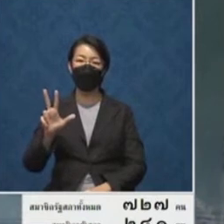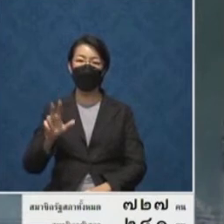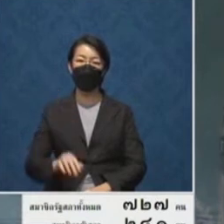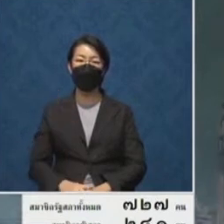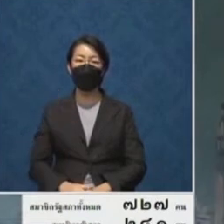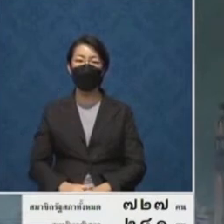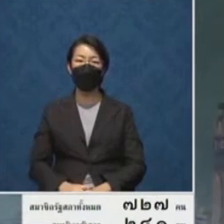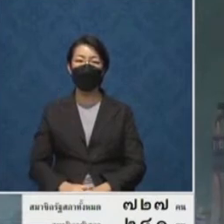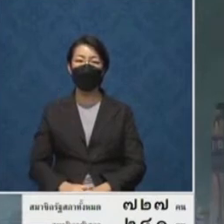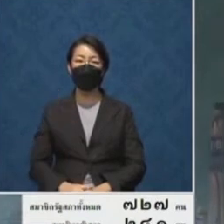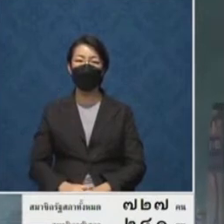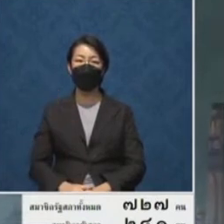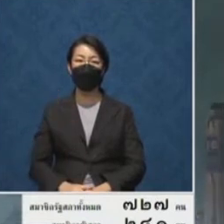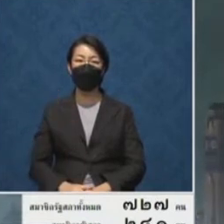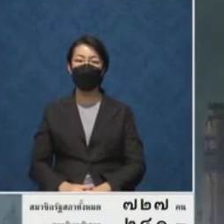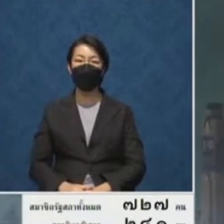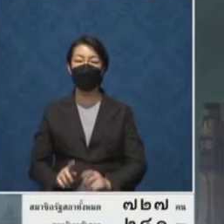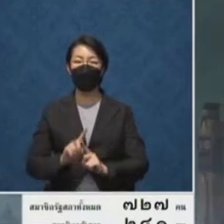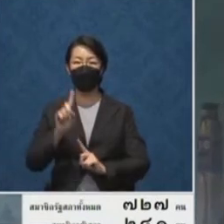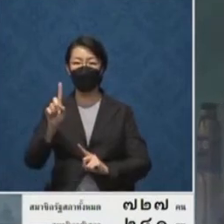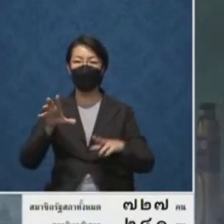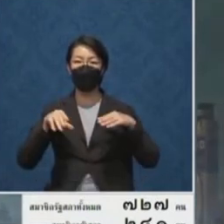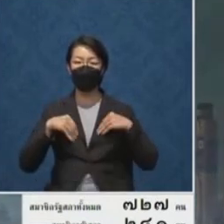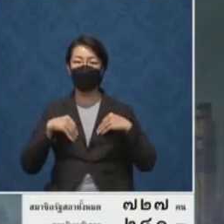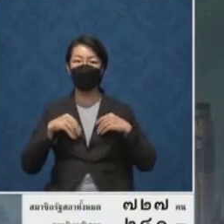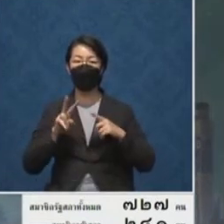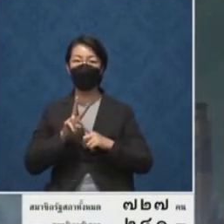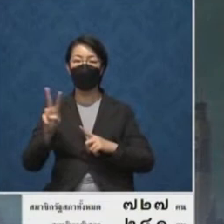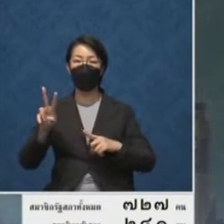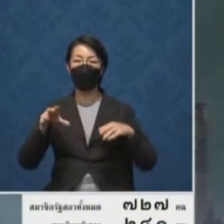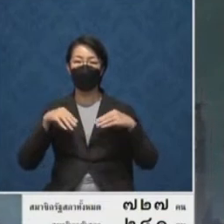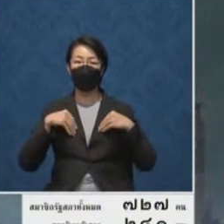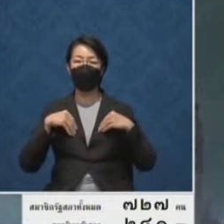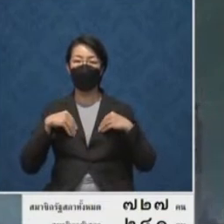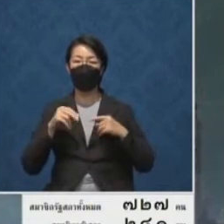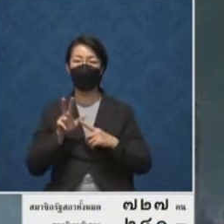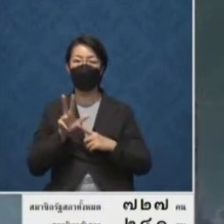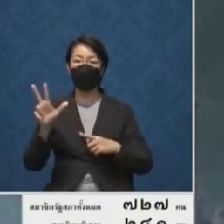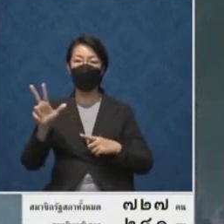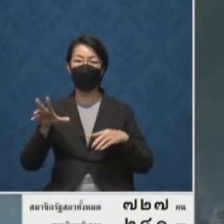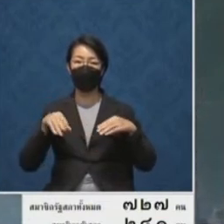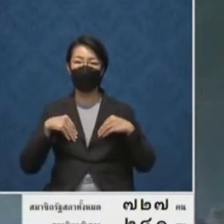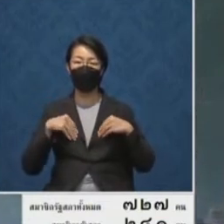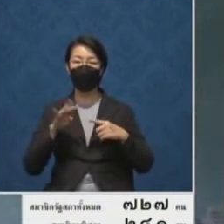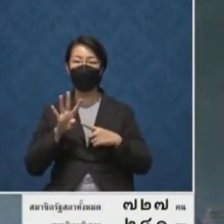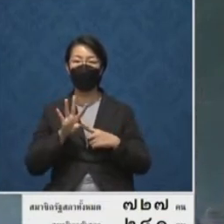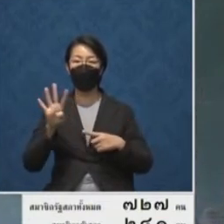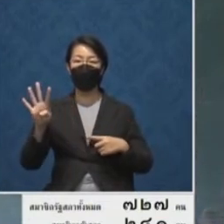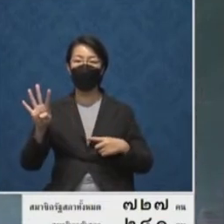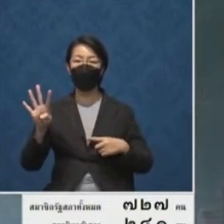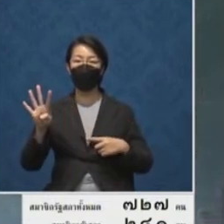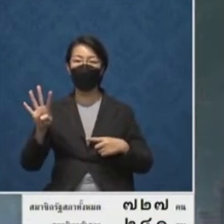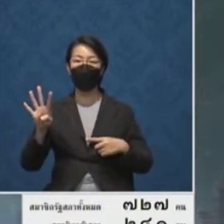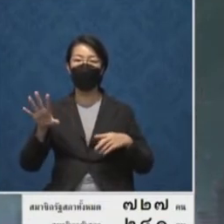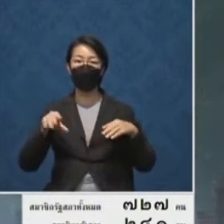563นายสมมุติเบญจลักษณ ์1รับหลักการ2รับหลักการ3รับหลัก